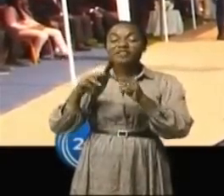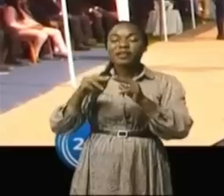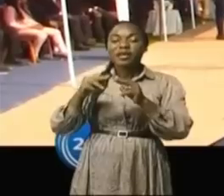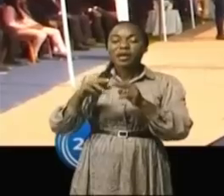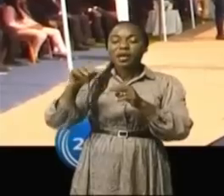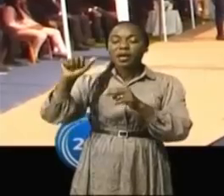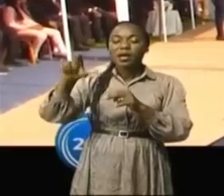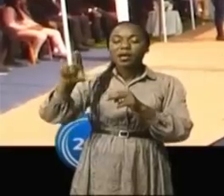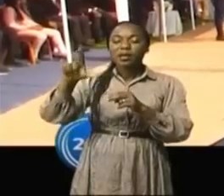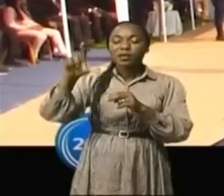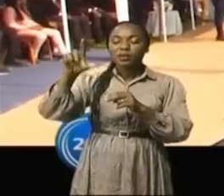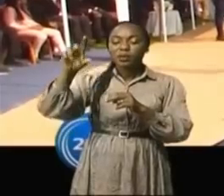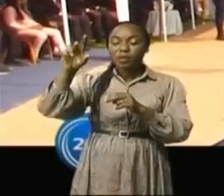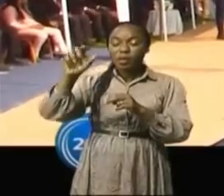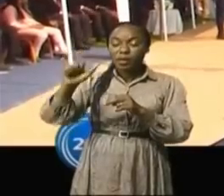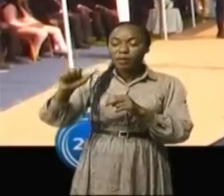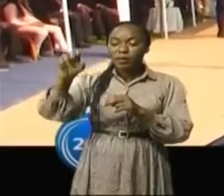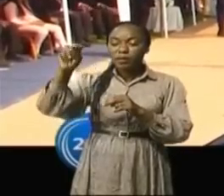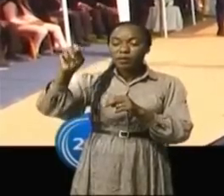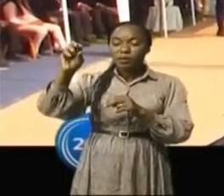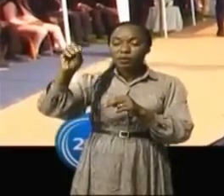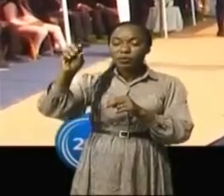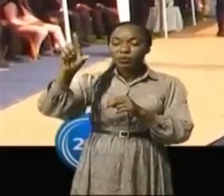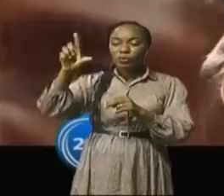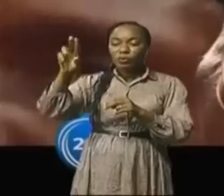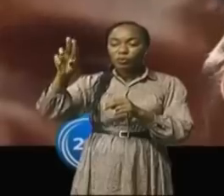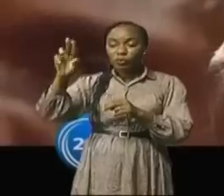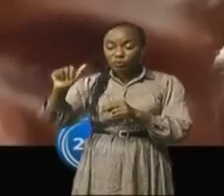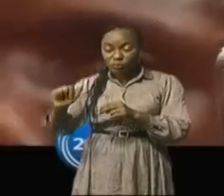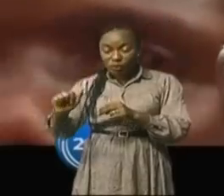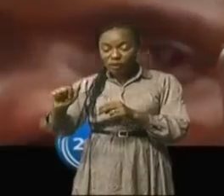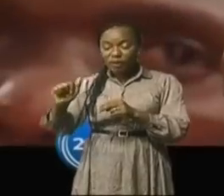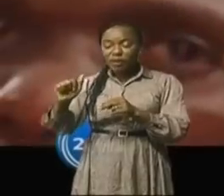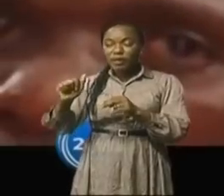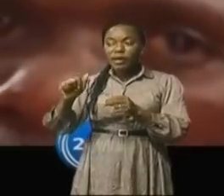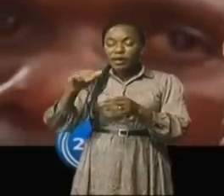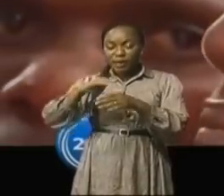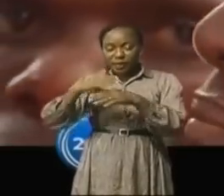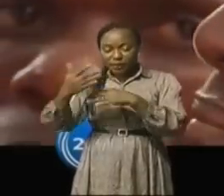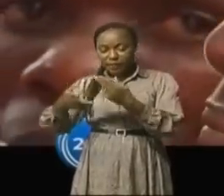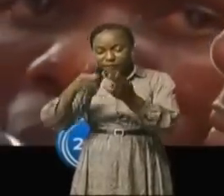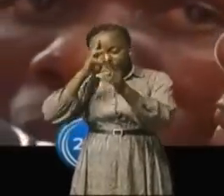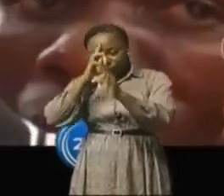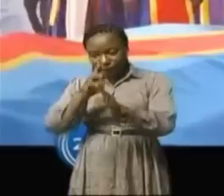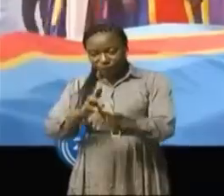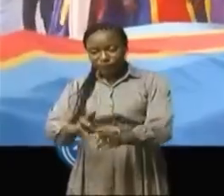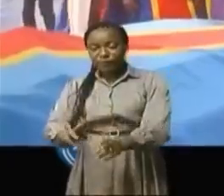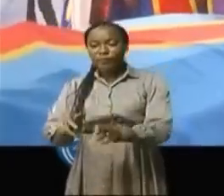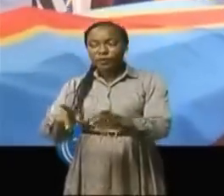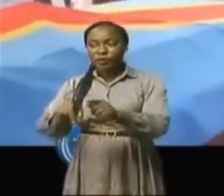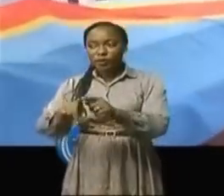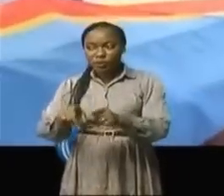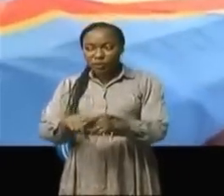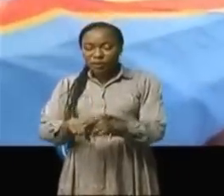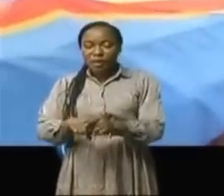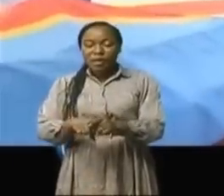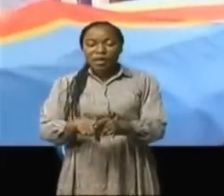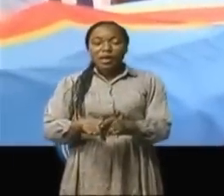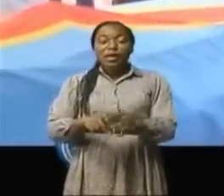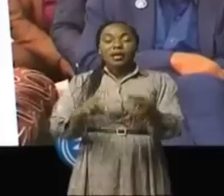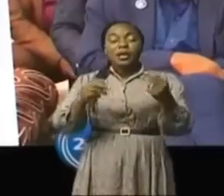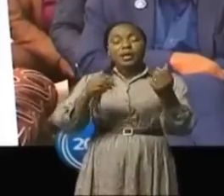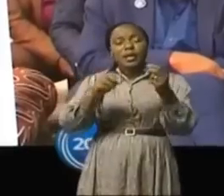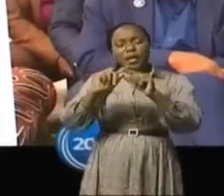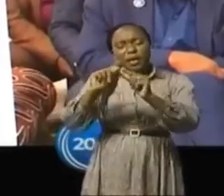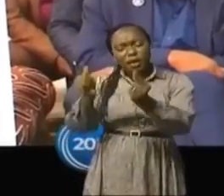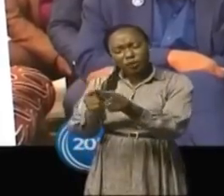le premier chef coutumier, Félix Antoine Tshisekedi Tshilombo. Après les hommages religieux et traditionnels, l'élite intellectuelle